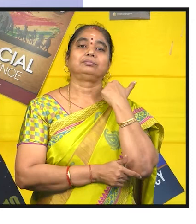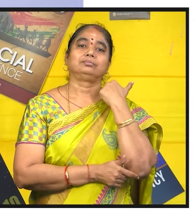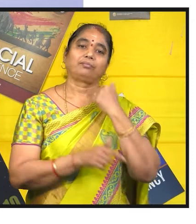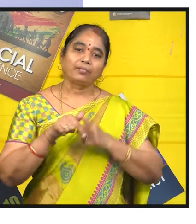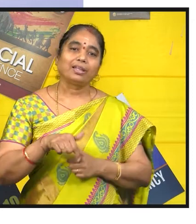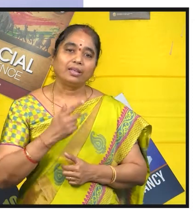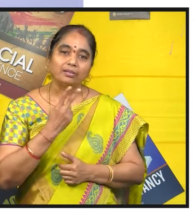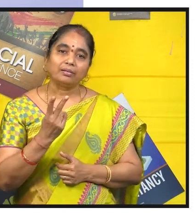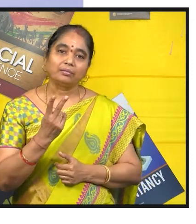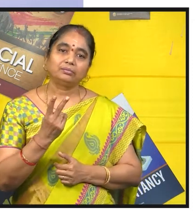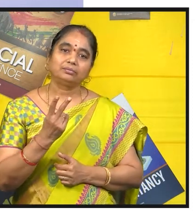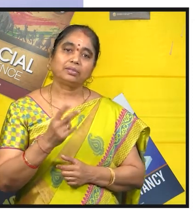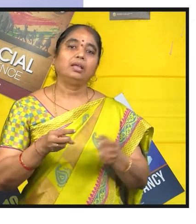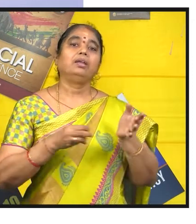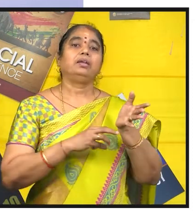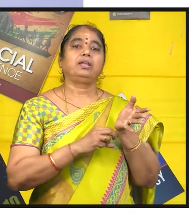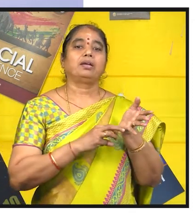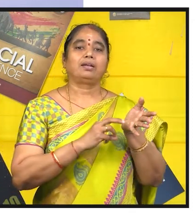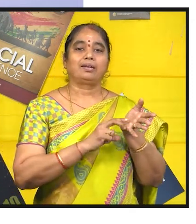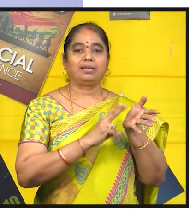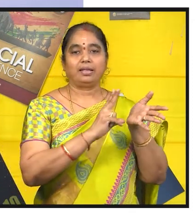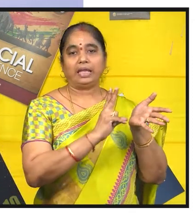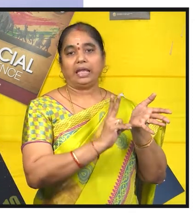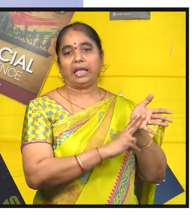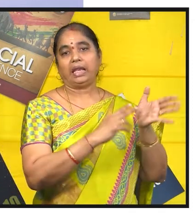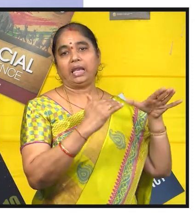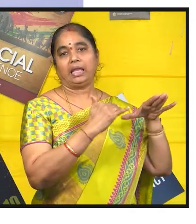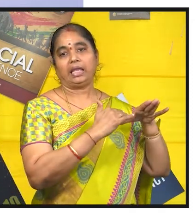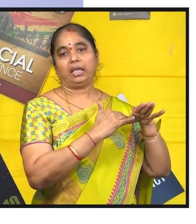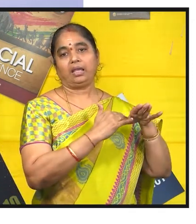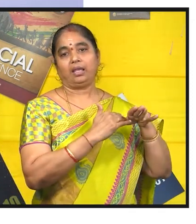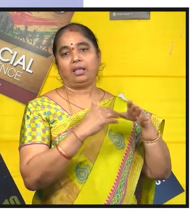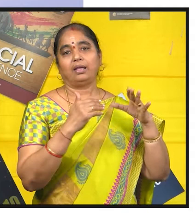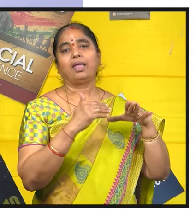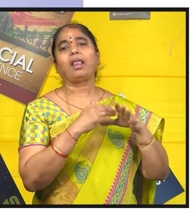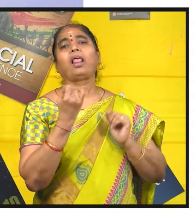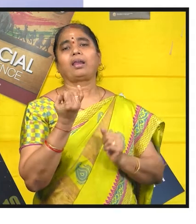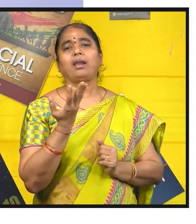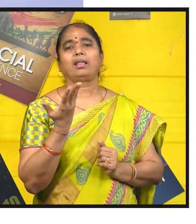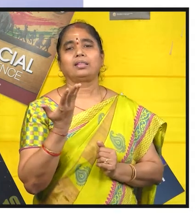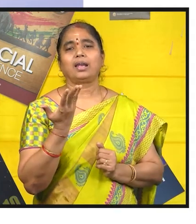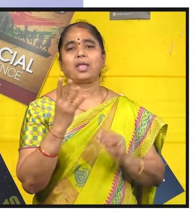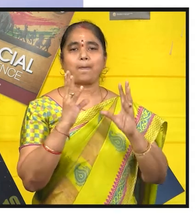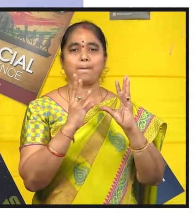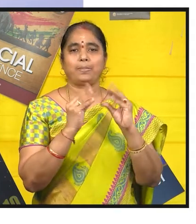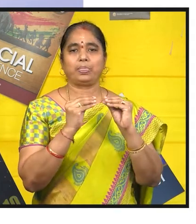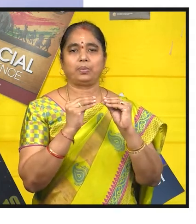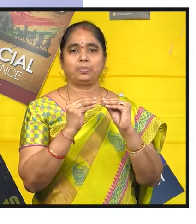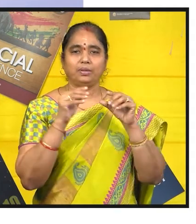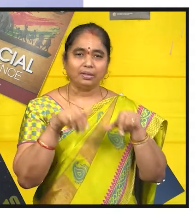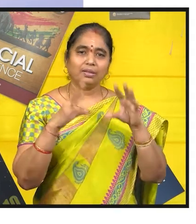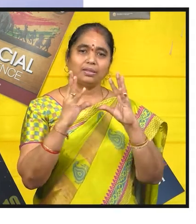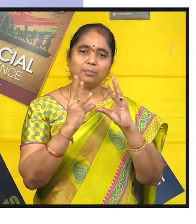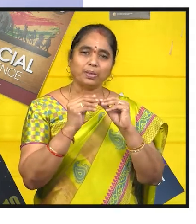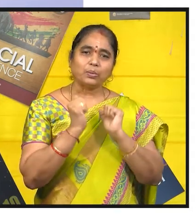நம்ம வரப்போகிறோம், எதுக்கு வரப்போகிறோம்னு சொன்னால் நியானுக்கு வரப்போகிறோம். நியானினுடைய எலக்ட்ரான் எண்ணிக்கை எவ்வளவு அப்படின்னு